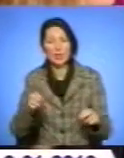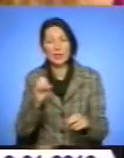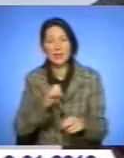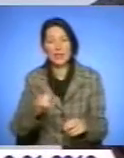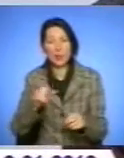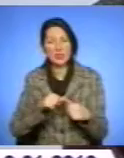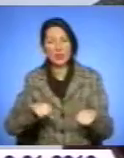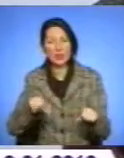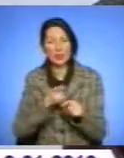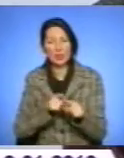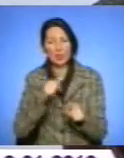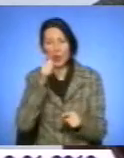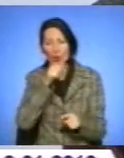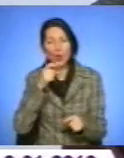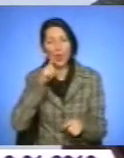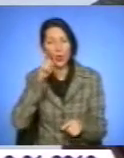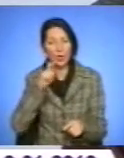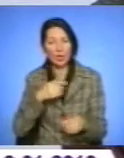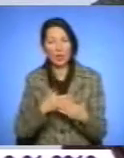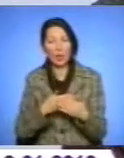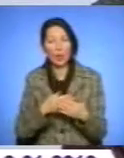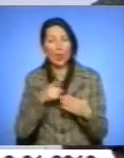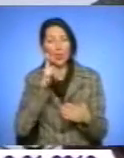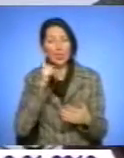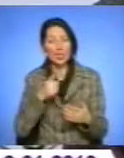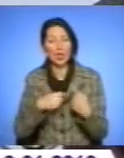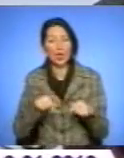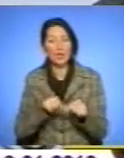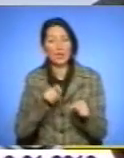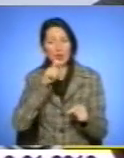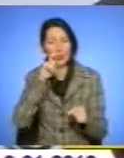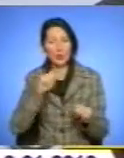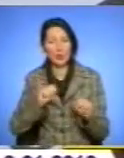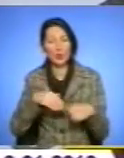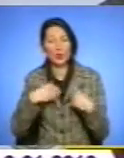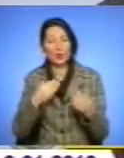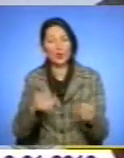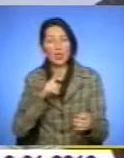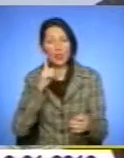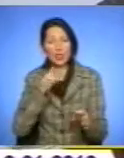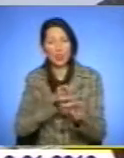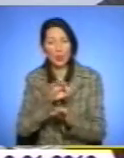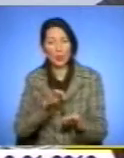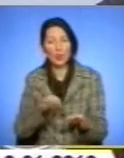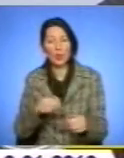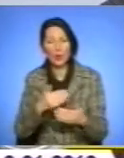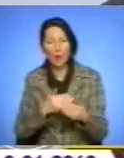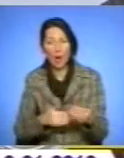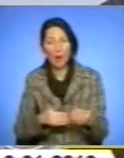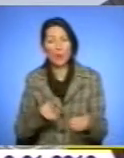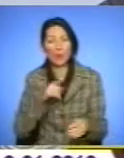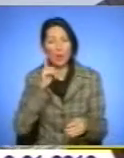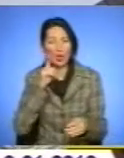комісії. Цього року Україна, тобто молодіжні організації з України, можуть подавати молодіжні проєкти на програму Європейської Єврокомісії молодь